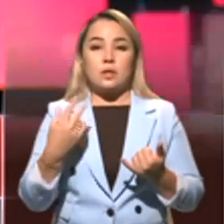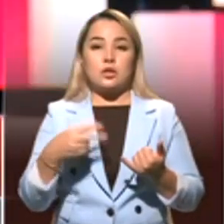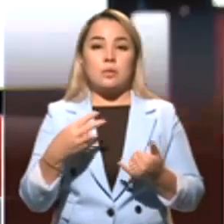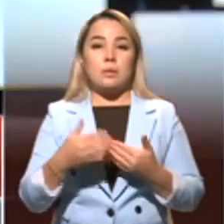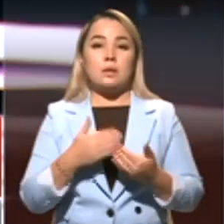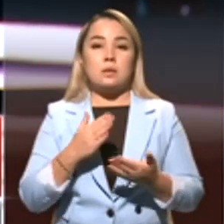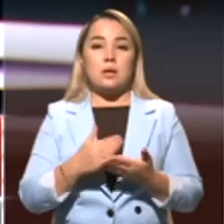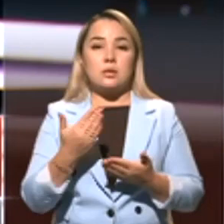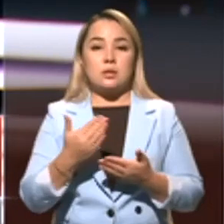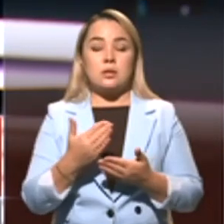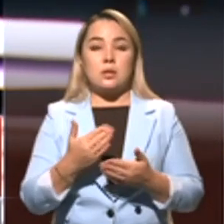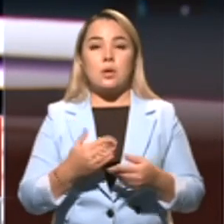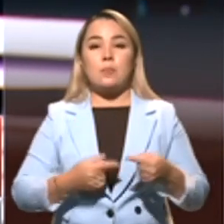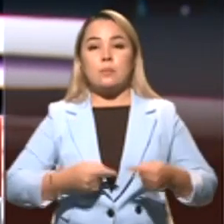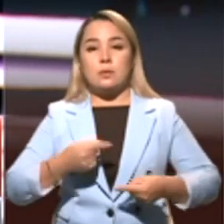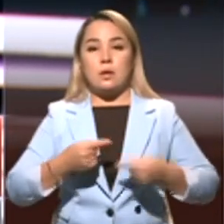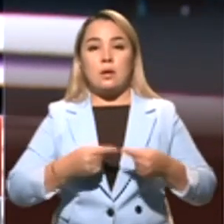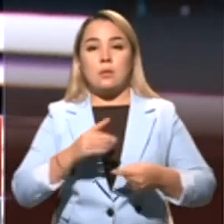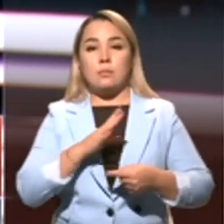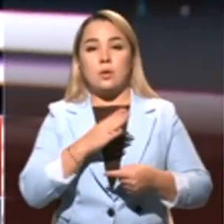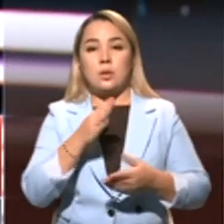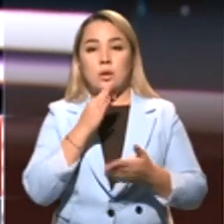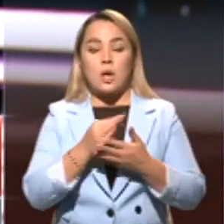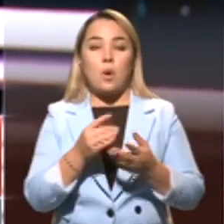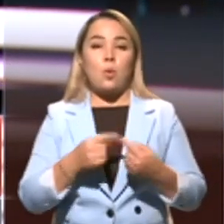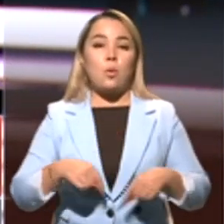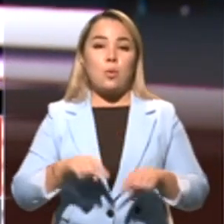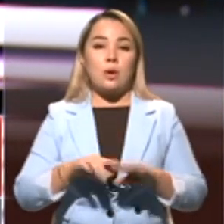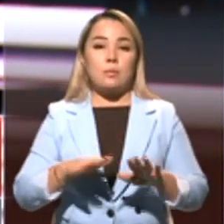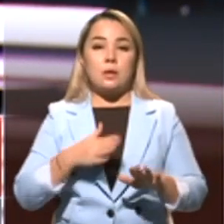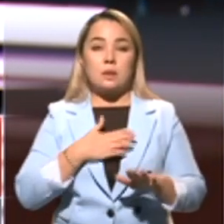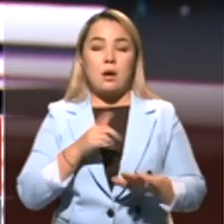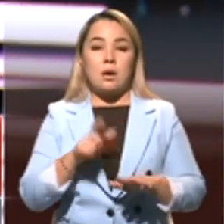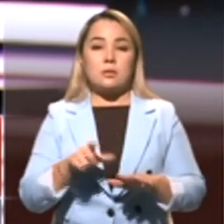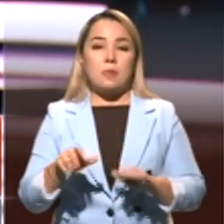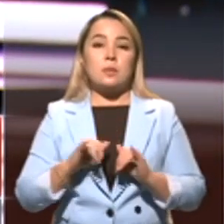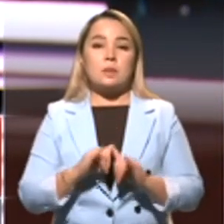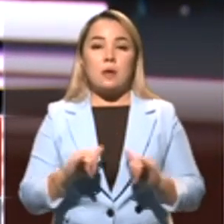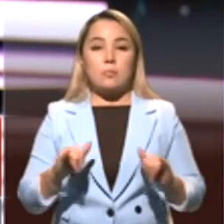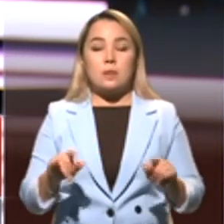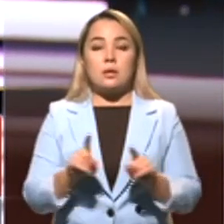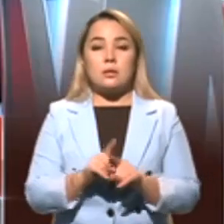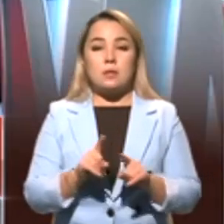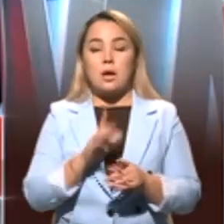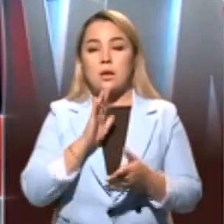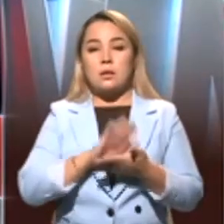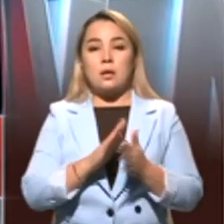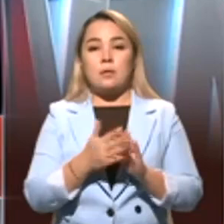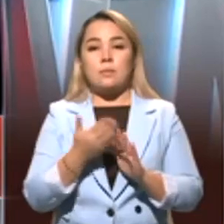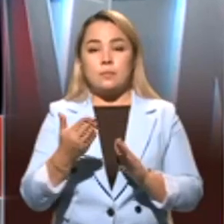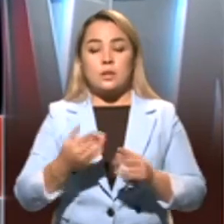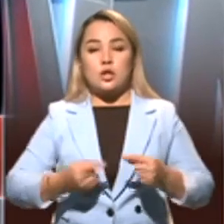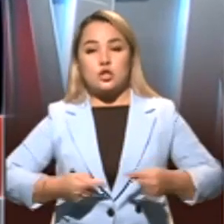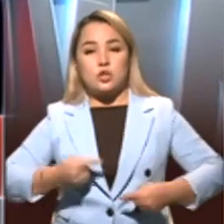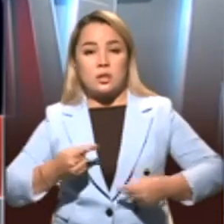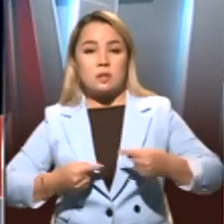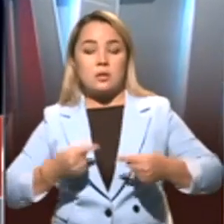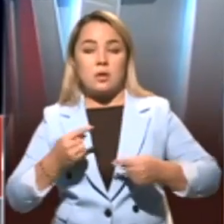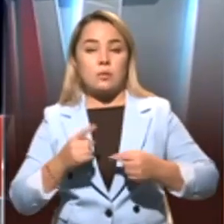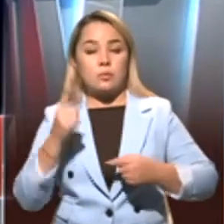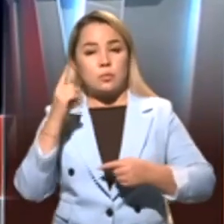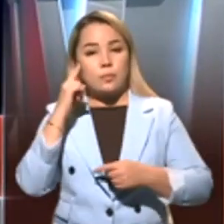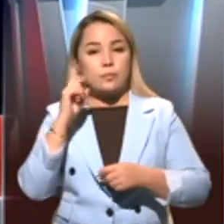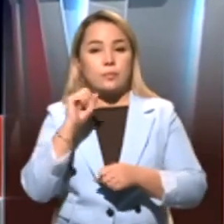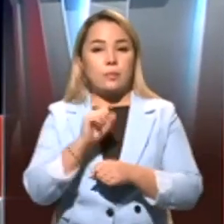20-дан астам шиеленіс болып жатыр. Біз қоғам адамзат дамыған сайын мына шиеленістер толастай ма